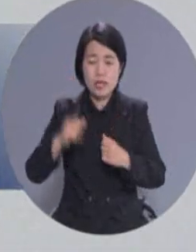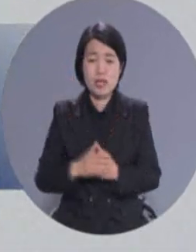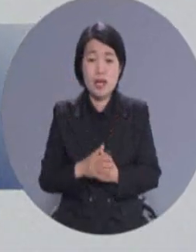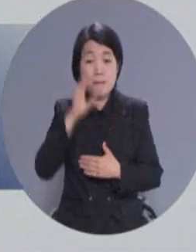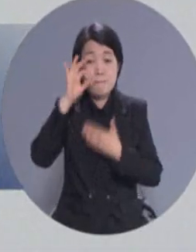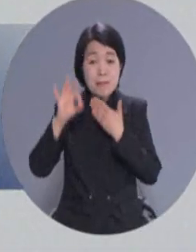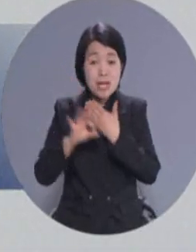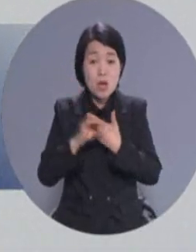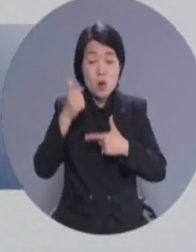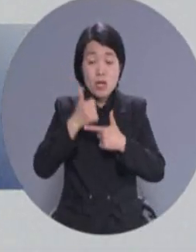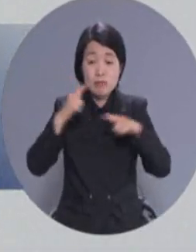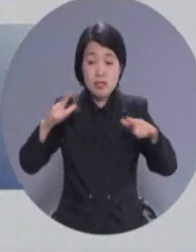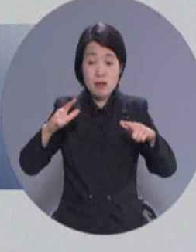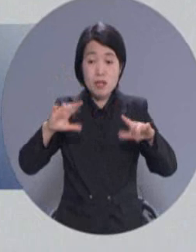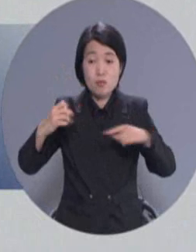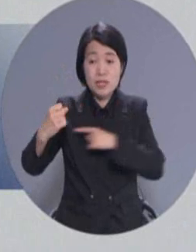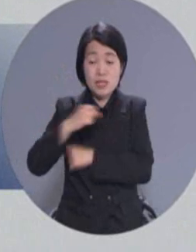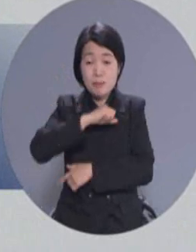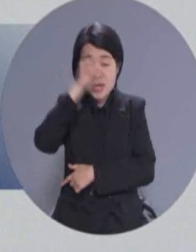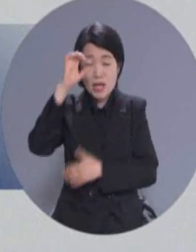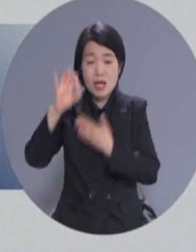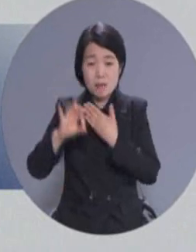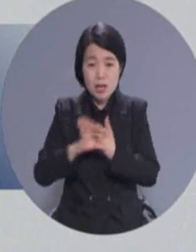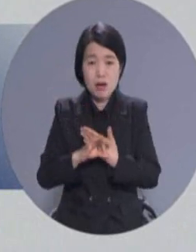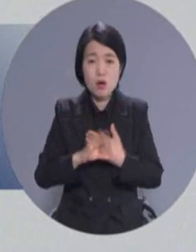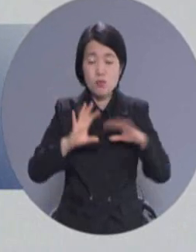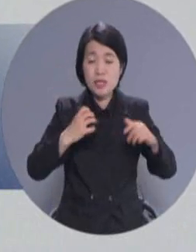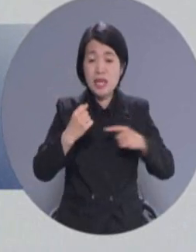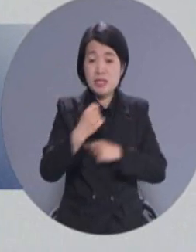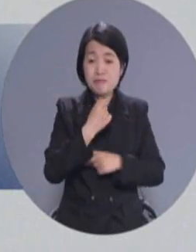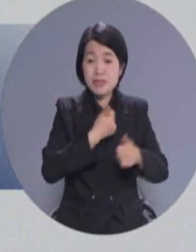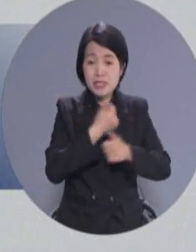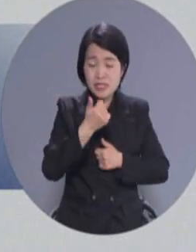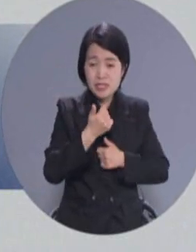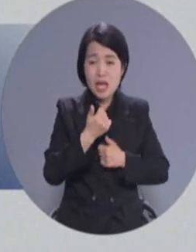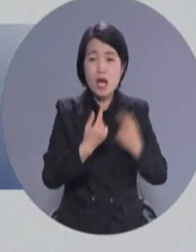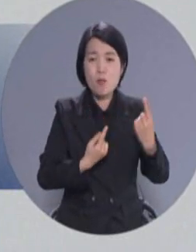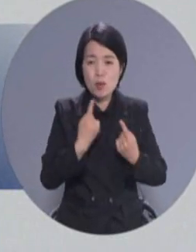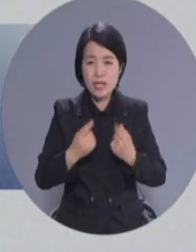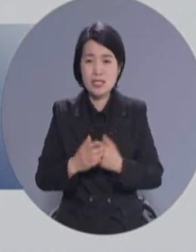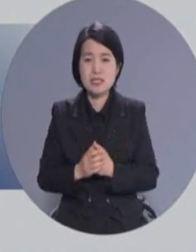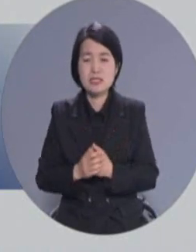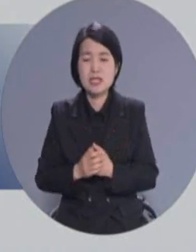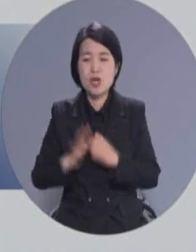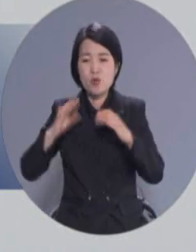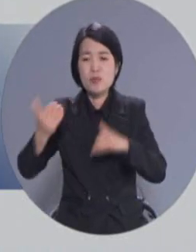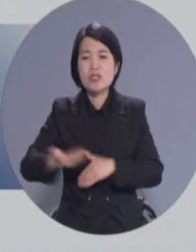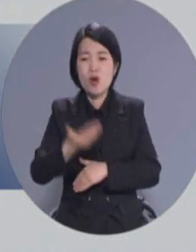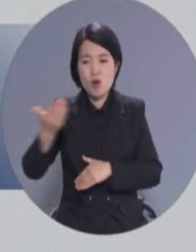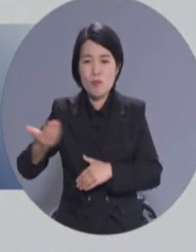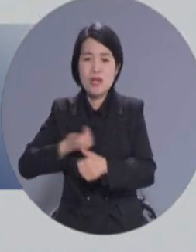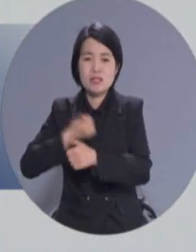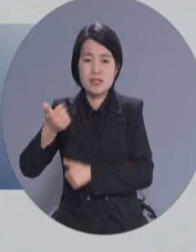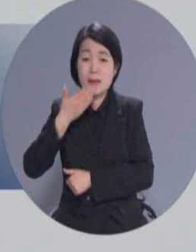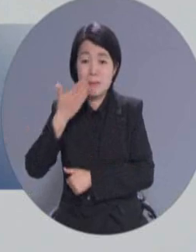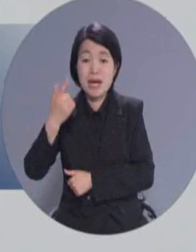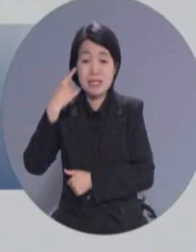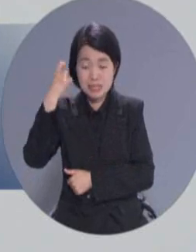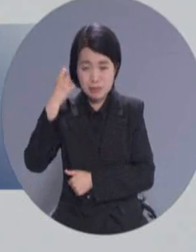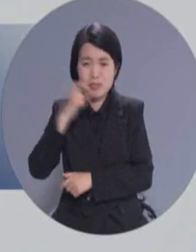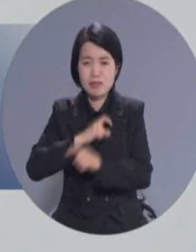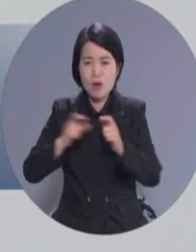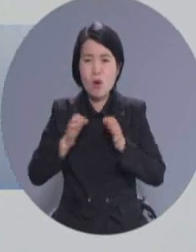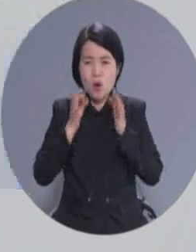저희가 만약에 호남에서 당선된다면 그거는 단순하게 저 국민의힘의 승리라기보다는 대한민국 전체 승리가 될 수 있을 거라고 생각합니다. 저희가